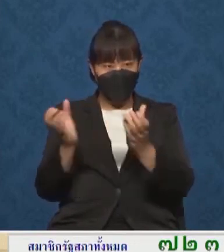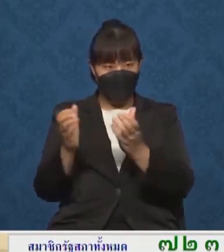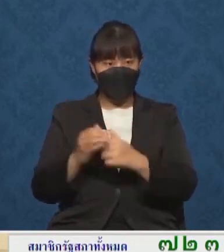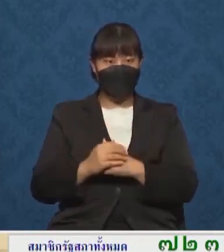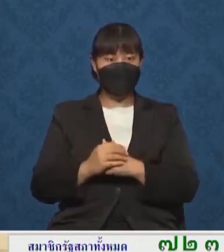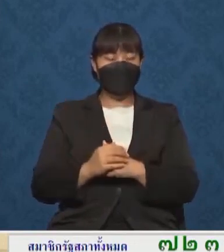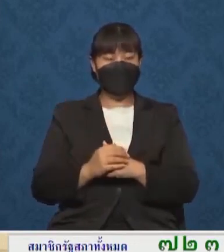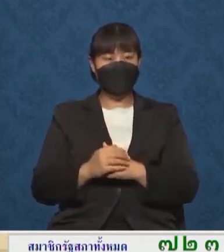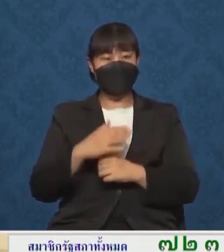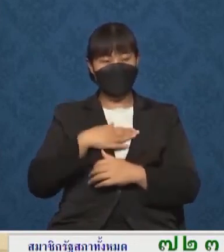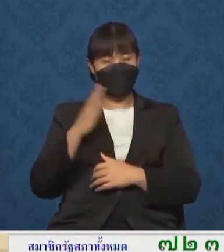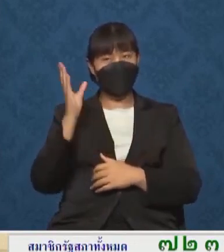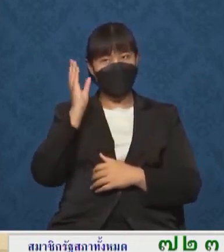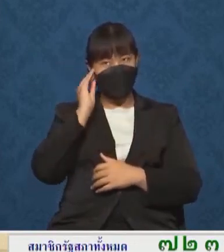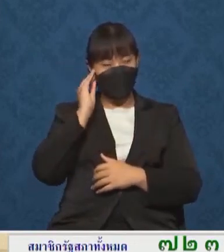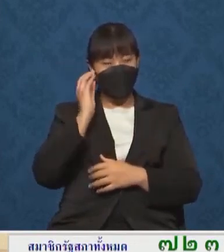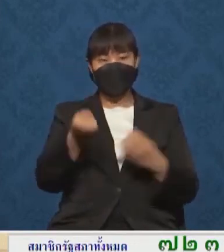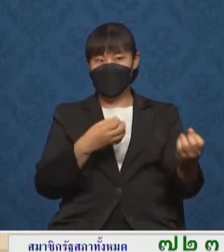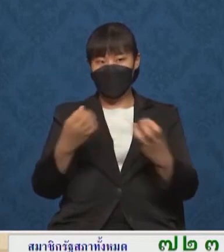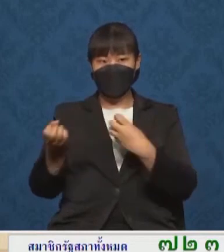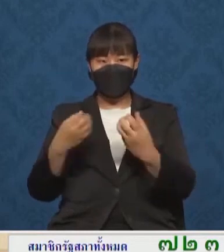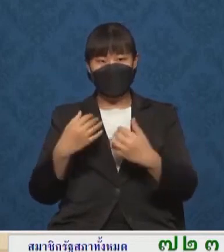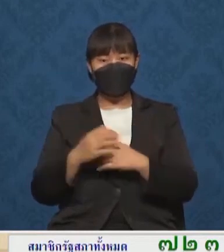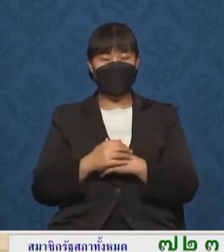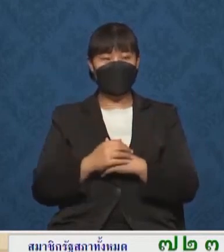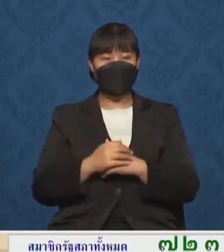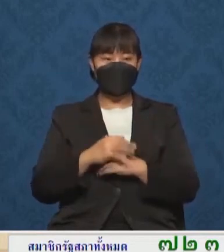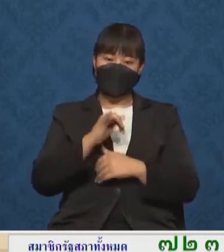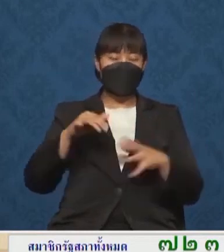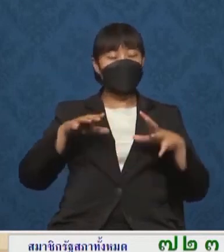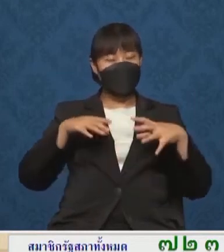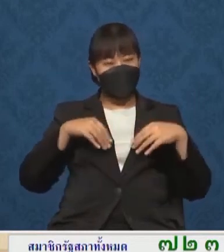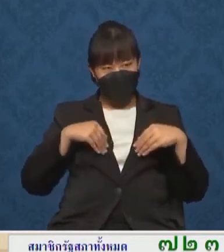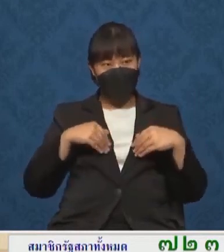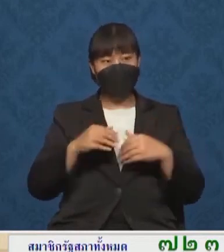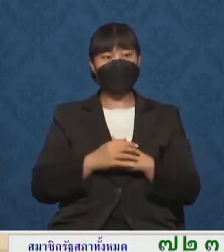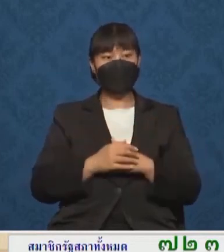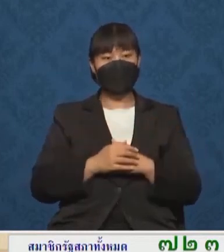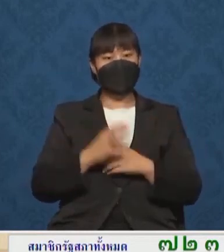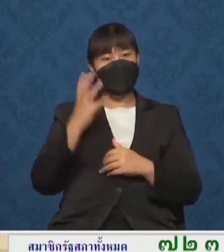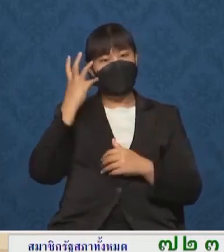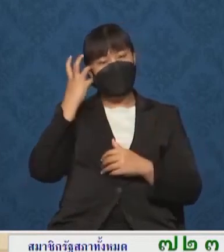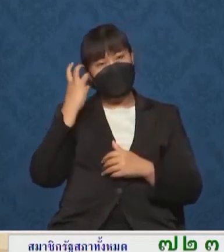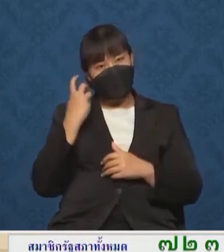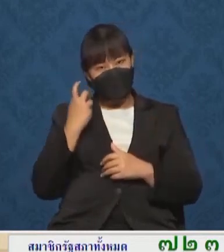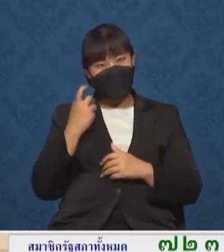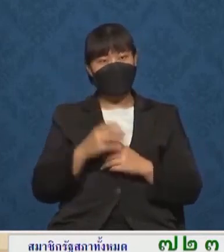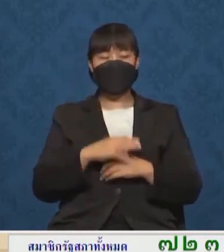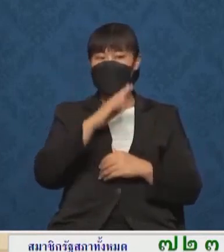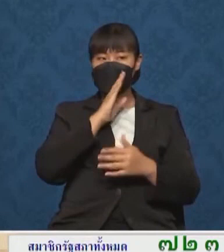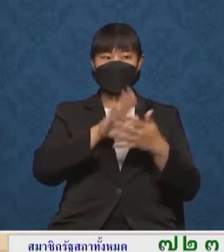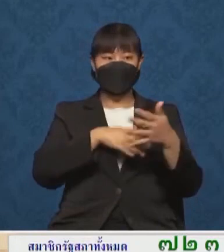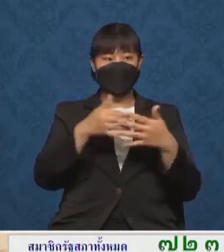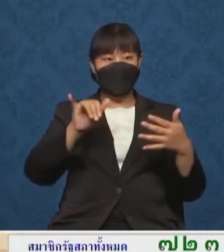อภิปรายในประเด็นนี้นะครับและหลายประเด็นเนี่ยผมก็เห็นด้วยนะครับคือท่านมีความกังวลว่าถ้ายกเลิกแผนยุทธศาสตร์ชา